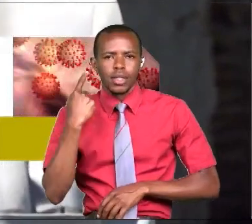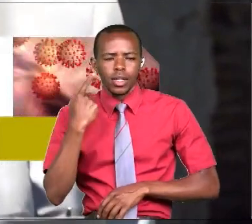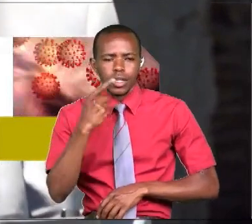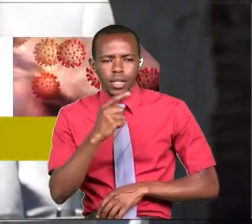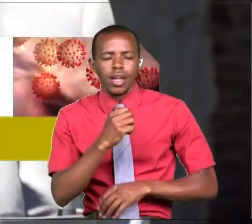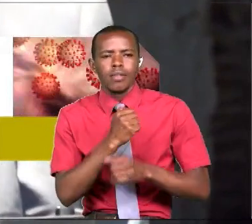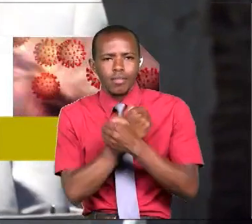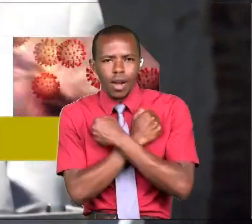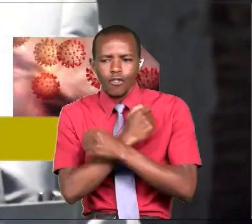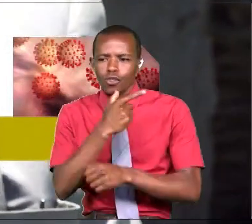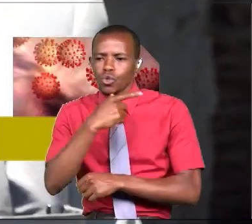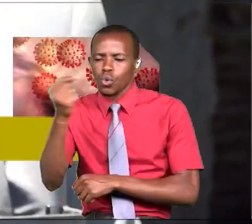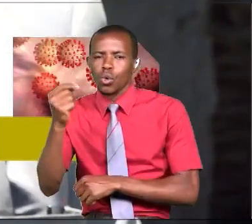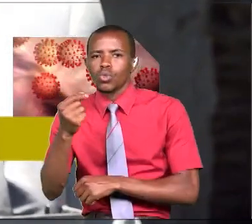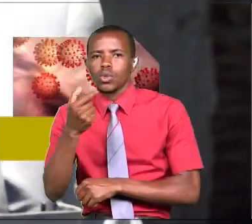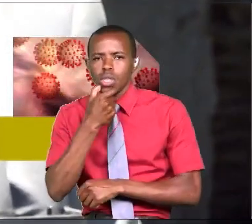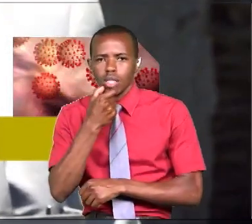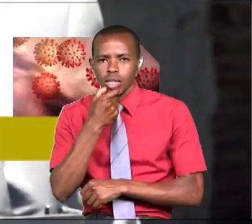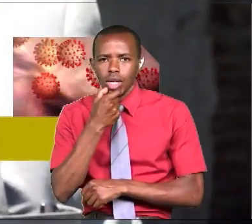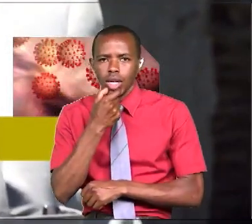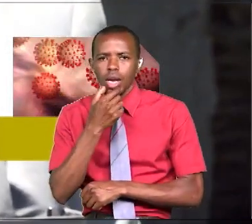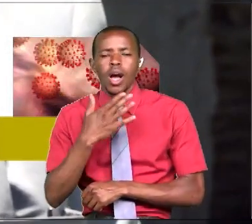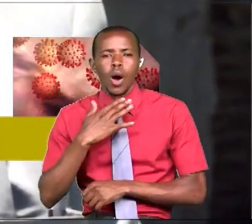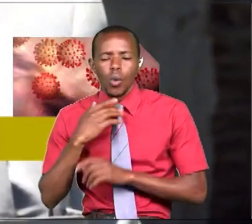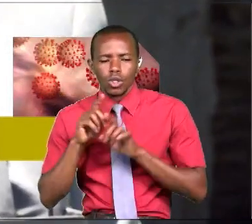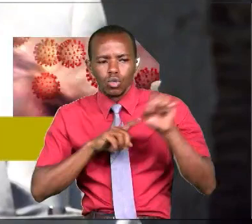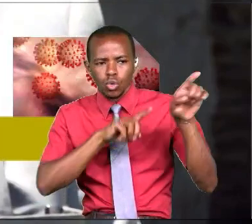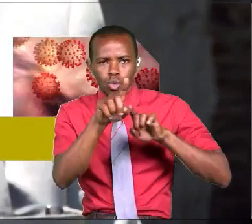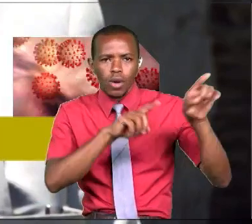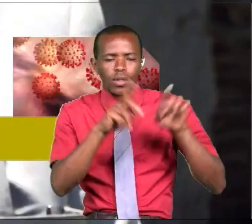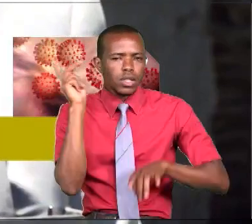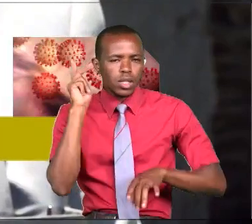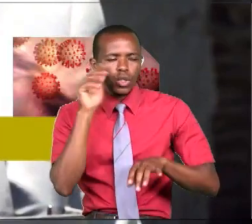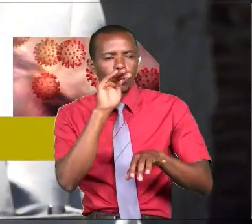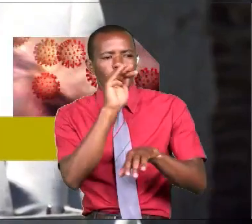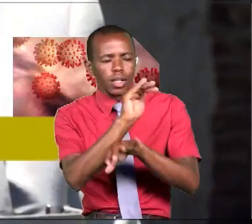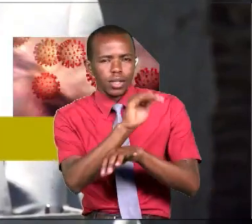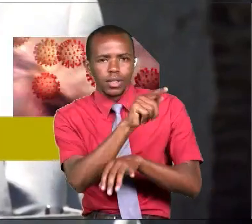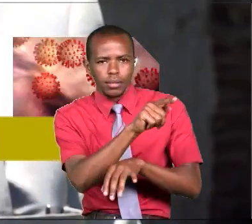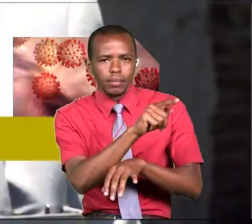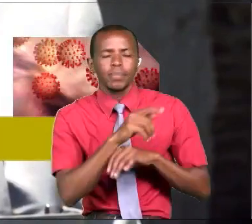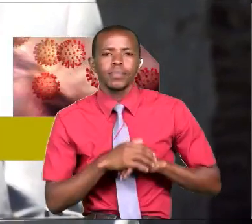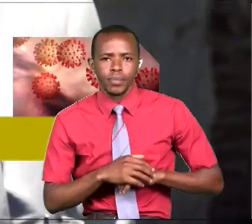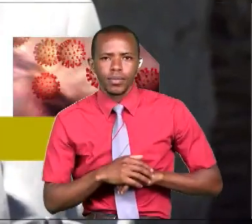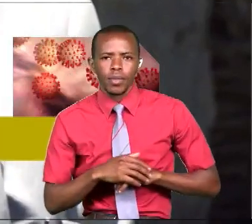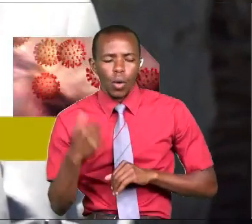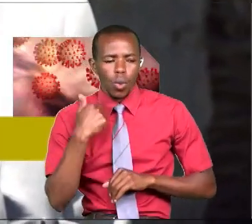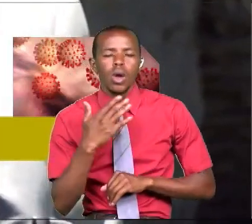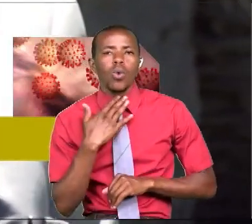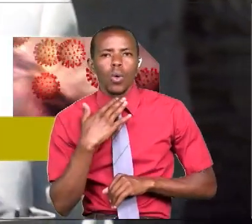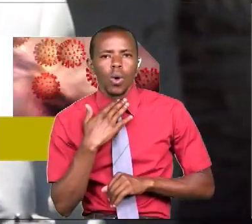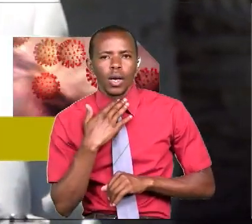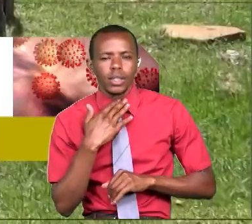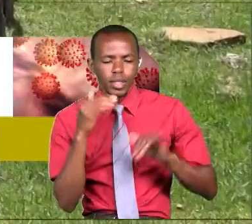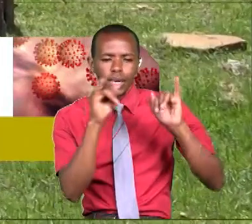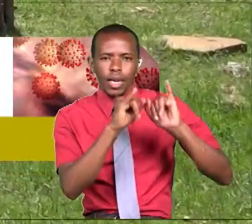Nyanza, na saa nataka kwenda Kisii niwaambie ya kwamba tunataka